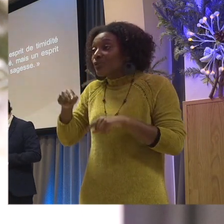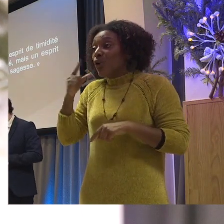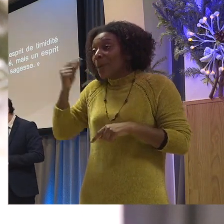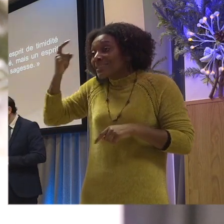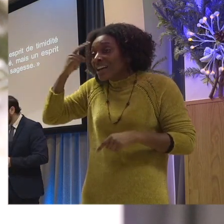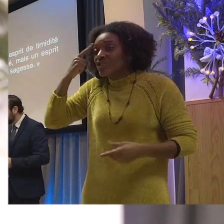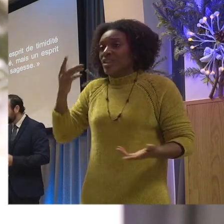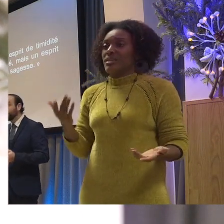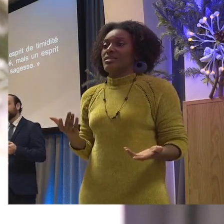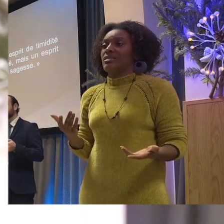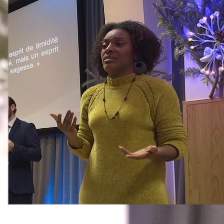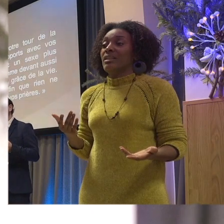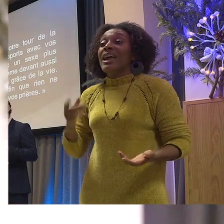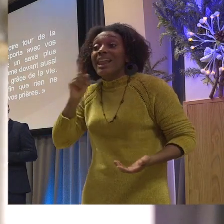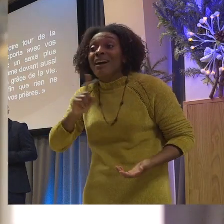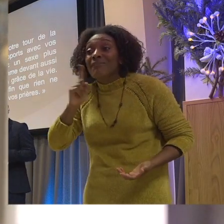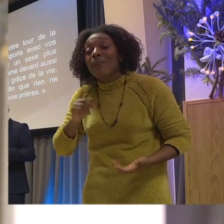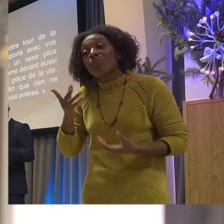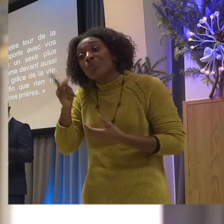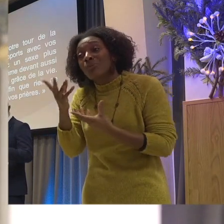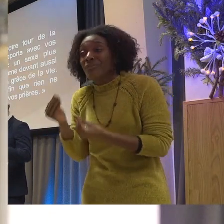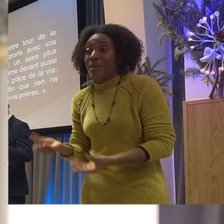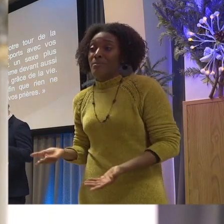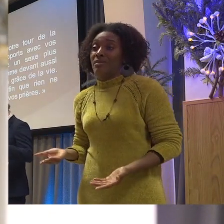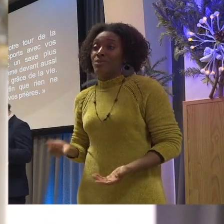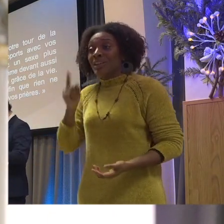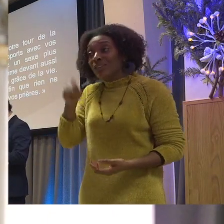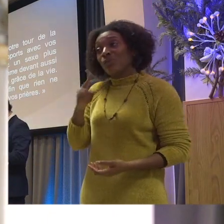que nous avons lu, la femme est un sexe plus faible.